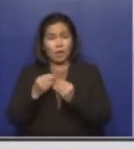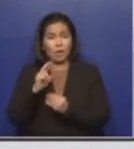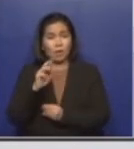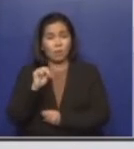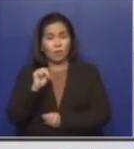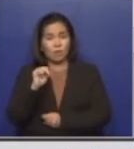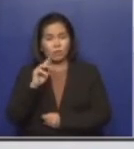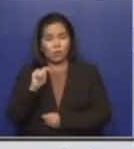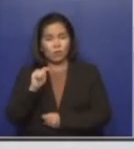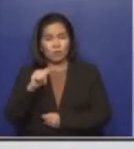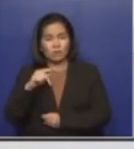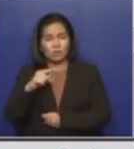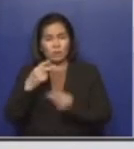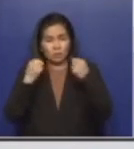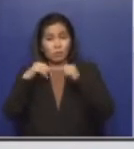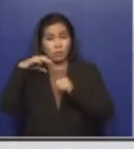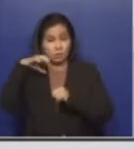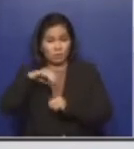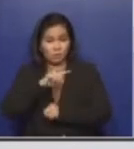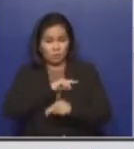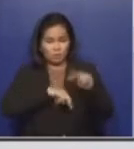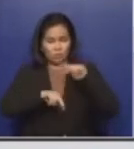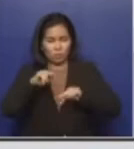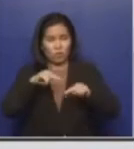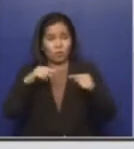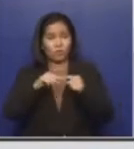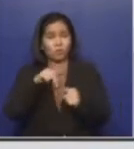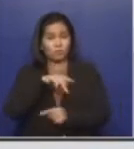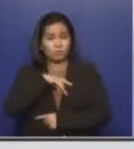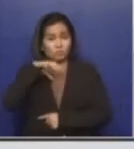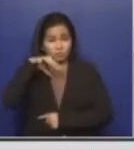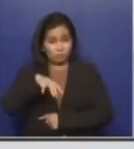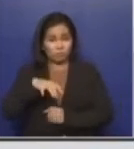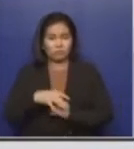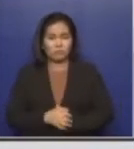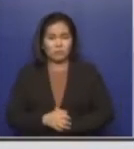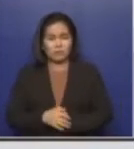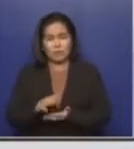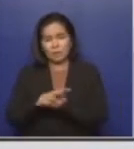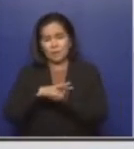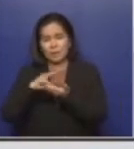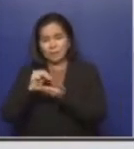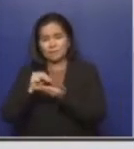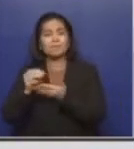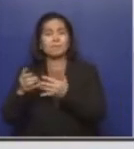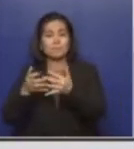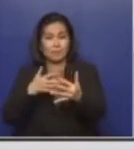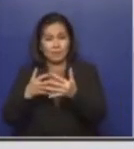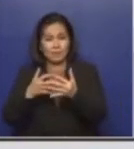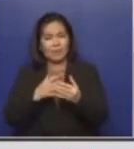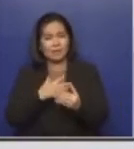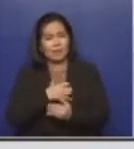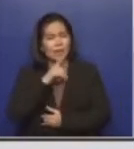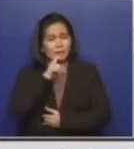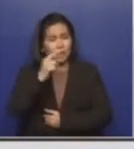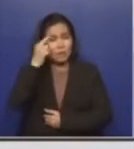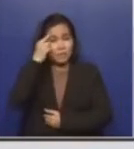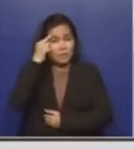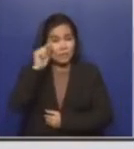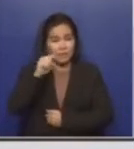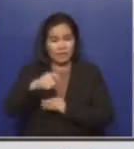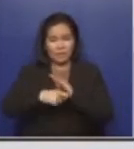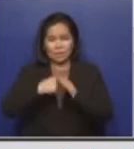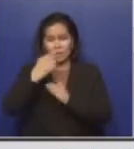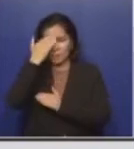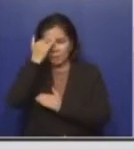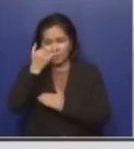ราะท่านกำกับดูแลสำนักพุทธอยู่ส่วนทางมหาวิทยาลัยไม่เป็นไรว่าท่านคิดอะไรทำไมไม่